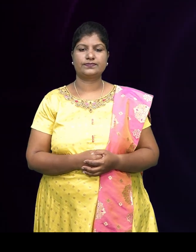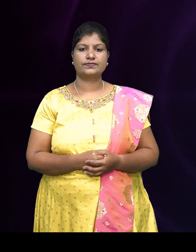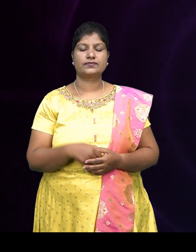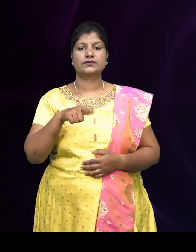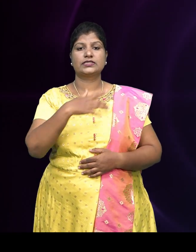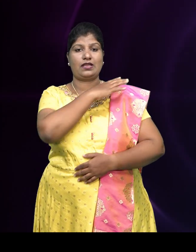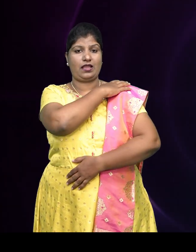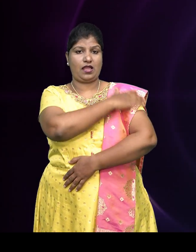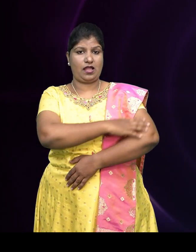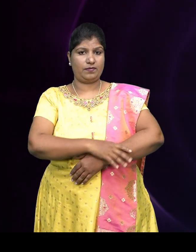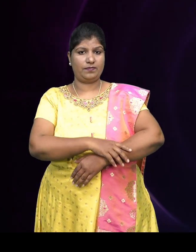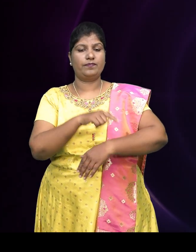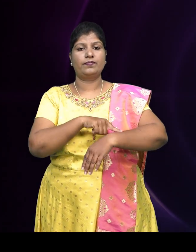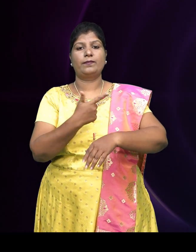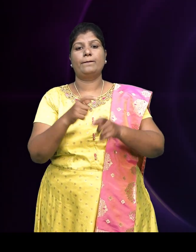हाताचे हाड.